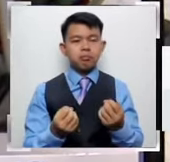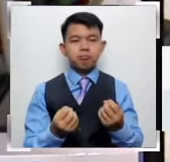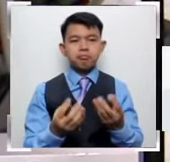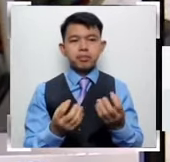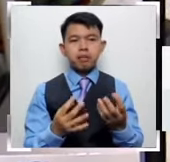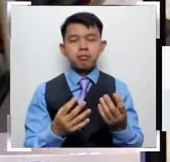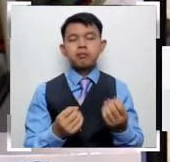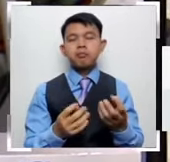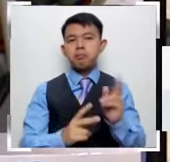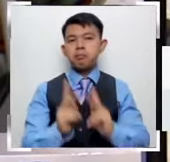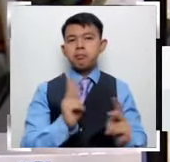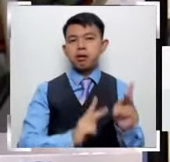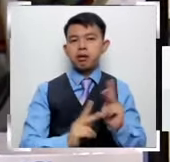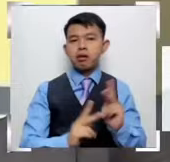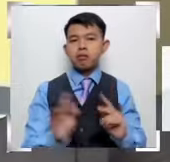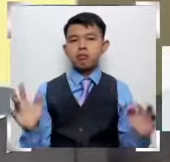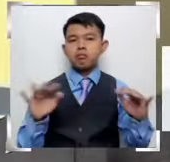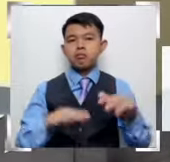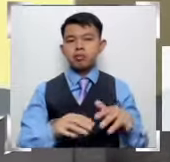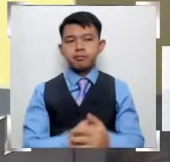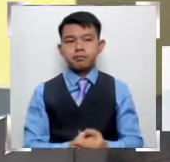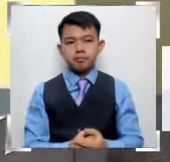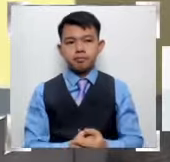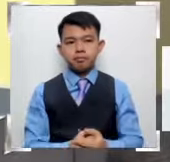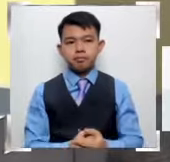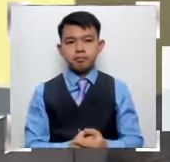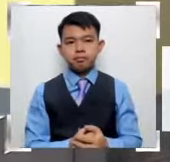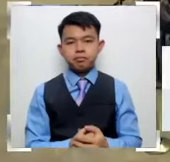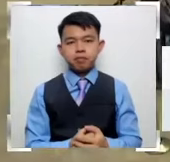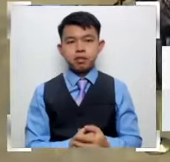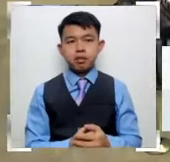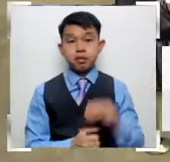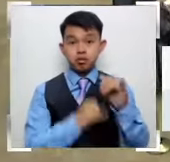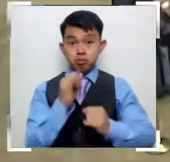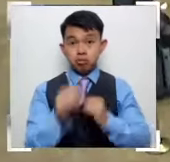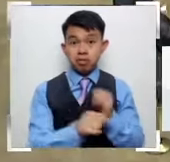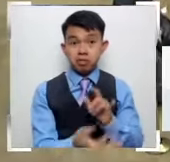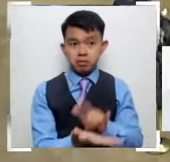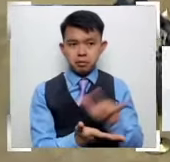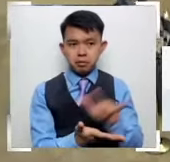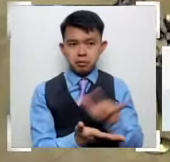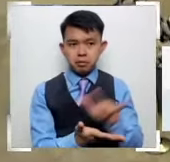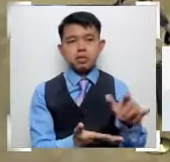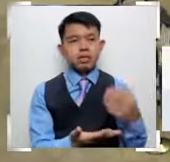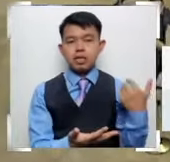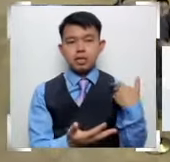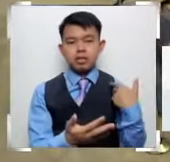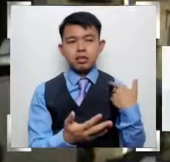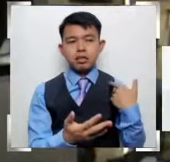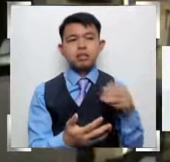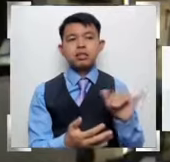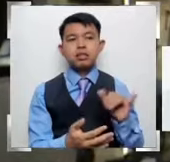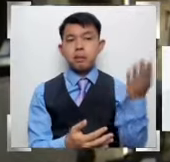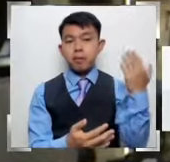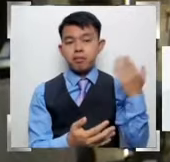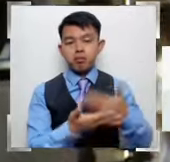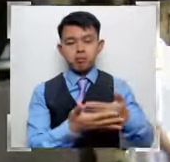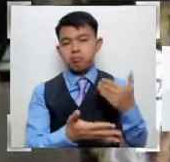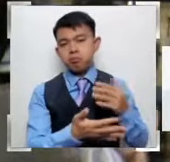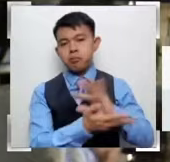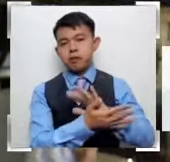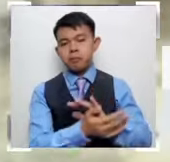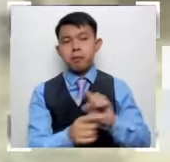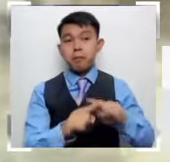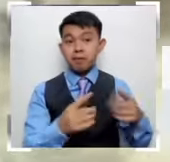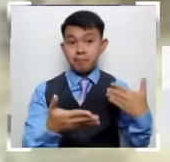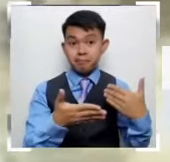pa raw bumabalik sa pre-pandemic level, pero papunta na roon. Paalala ng mga otoridad, i-check ang flight details bago ang araw ng